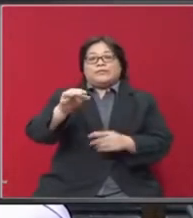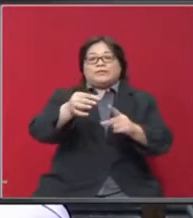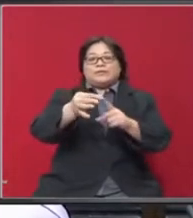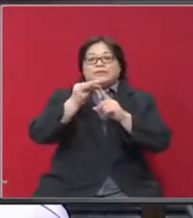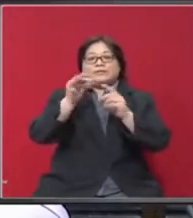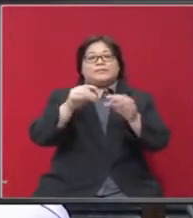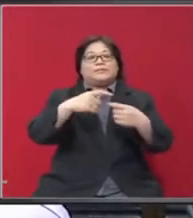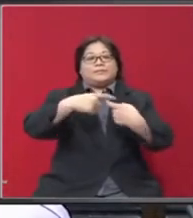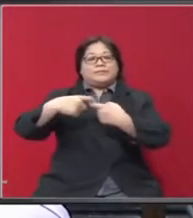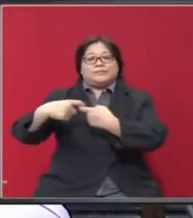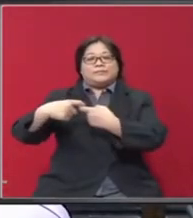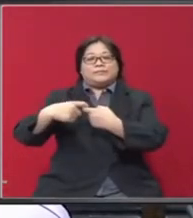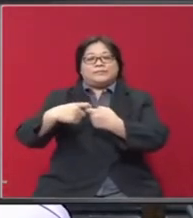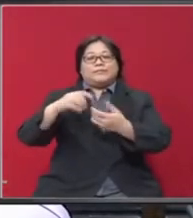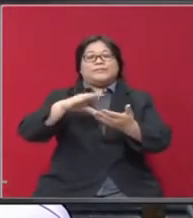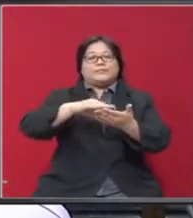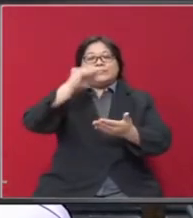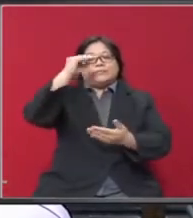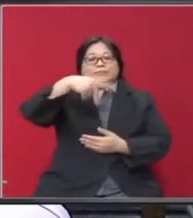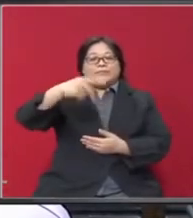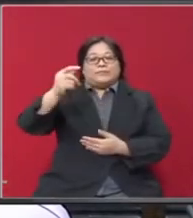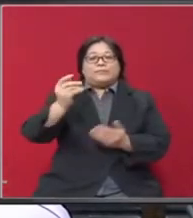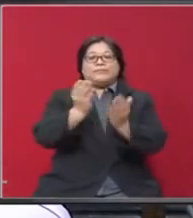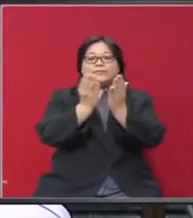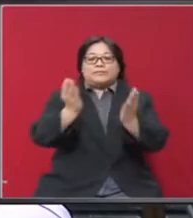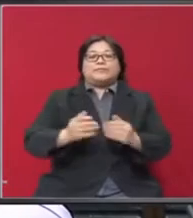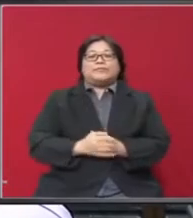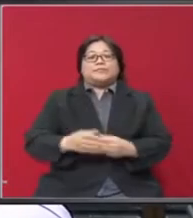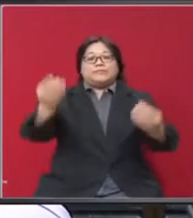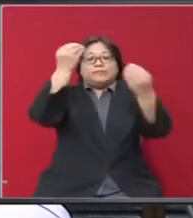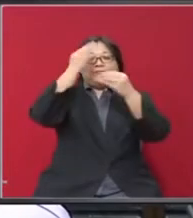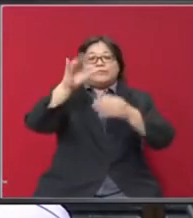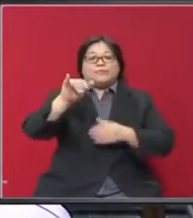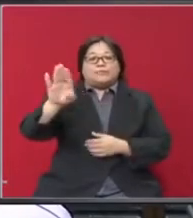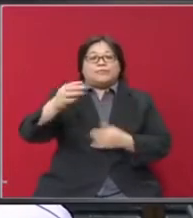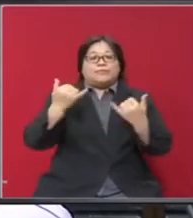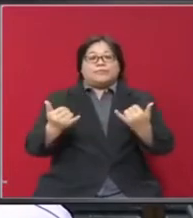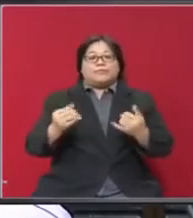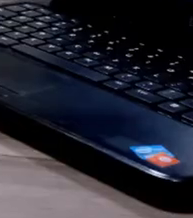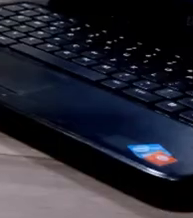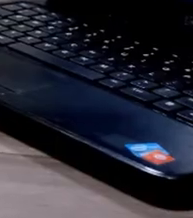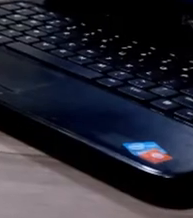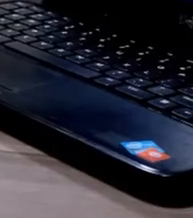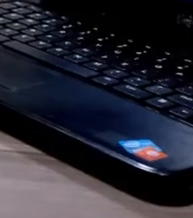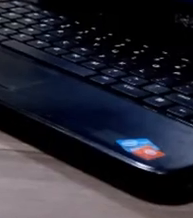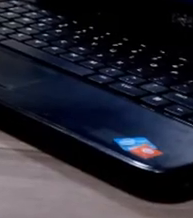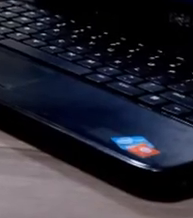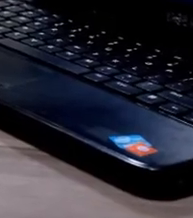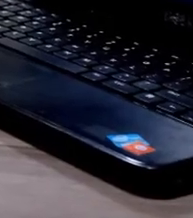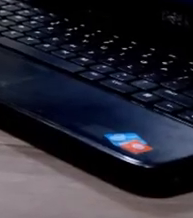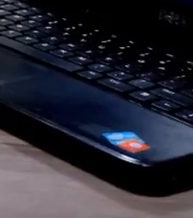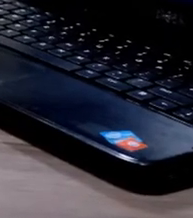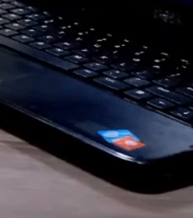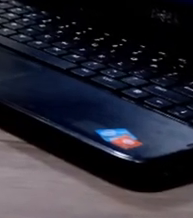utamanya berkaitan dengan pengajian tinggi untuk makluman yang rumah stakat ni tidak ada khusus yang tetangguh